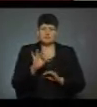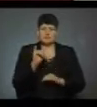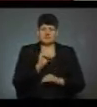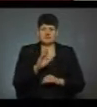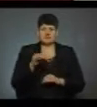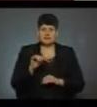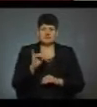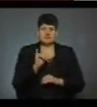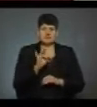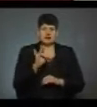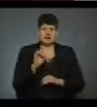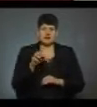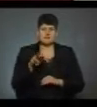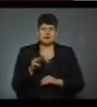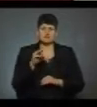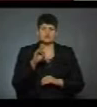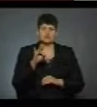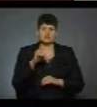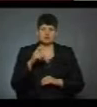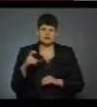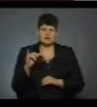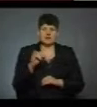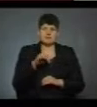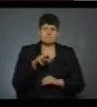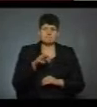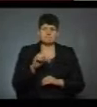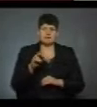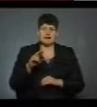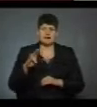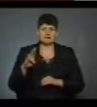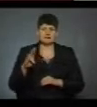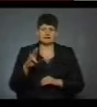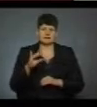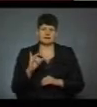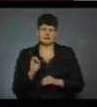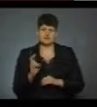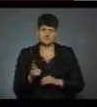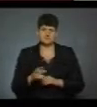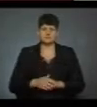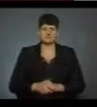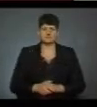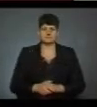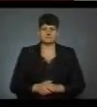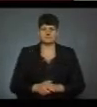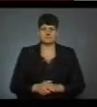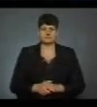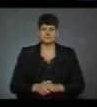Ігоря Римара, Володимира Труха та В'ячеслава Мельника. З творцями фільму спілкувався Богдан Боденчук.